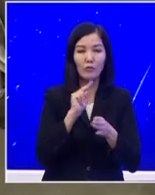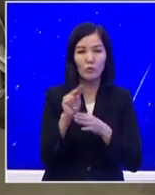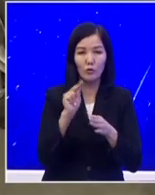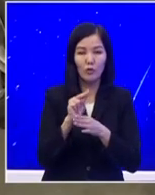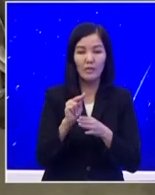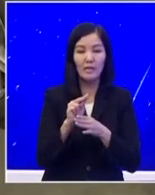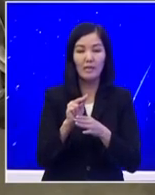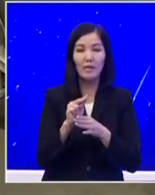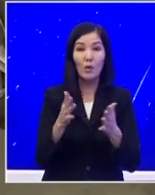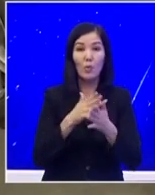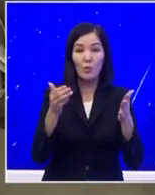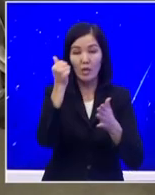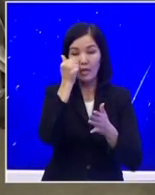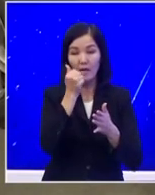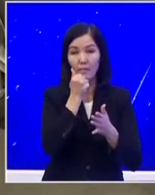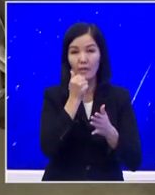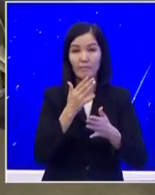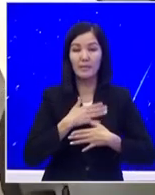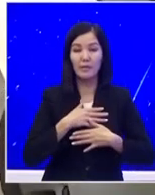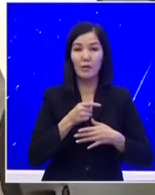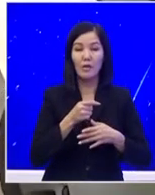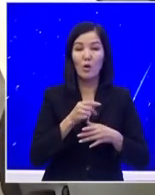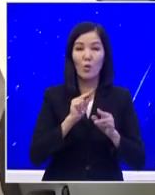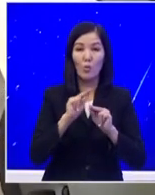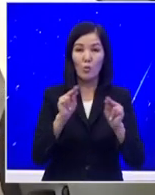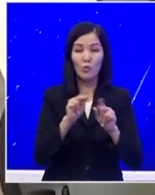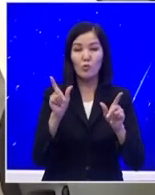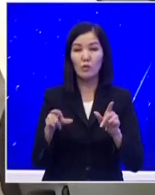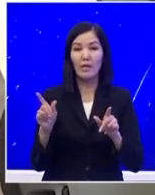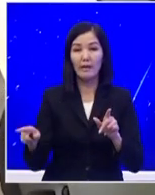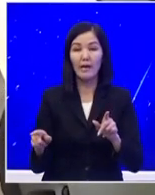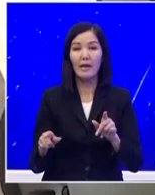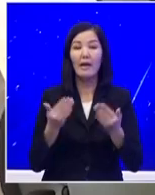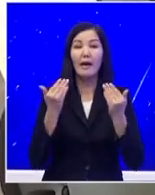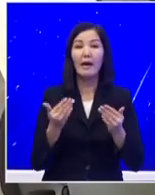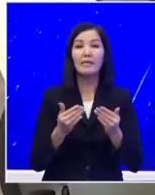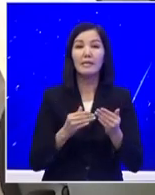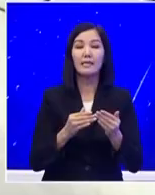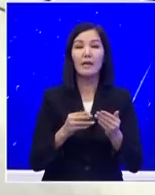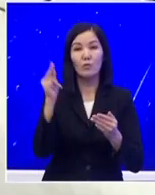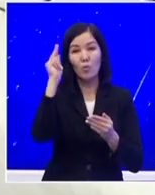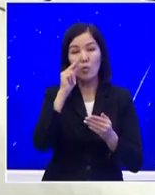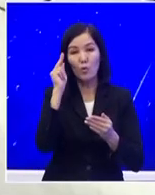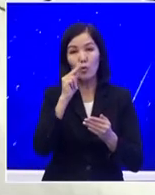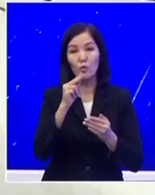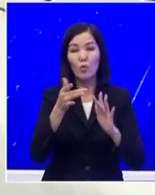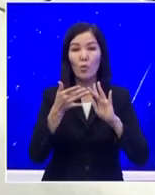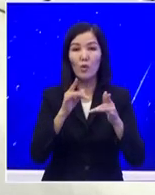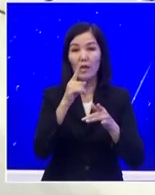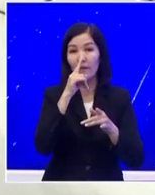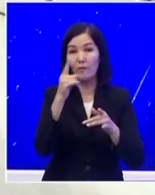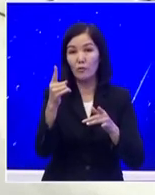үйретті. Оған үлкен рахмет біздің оқытушыларға. Қазір пандемия кезінде бастау бизнестің оқыту курстары онлайн